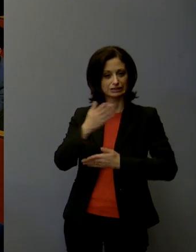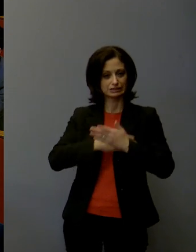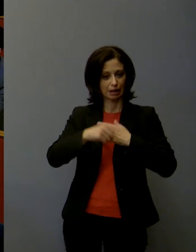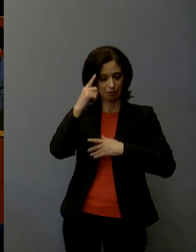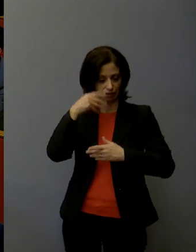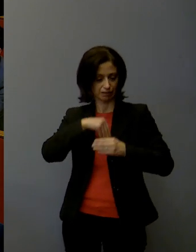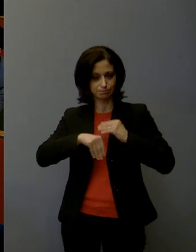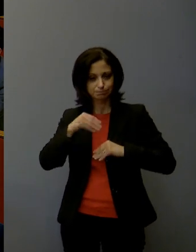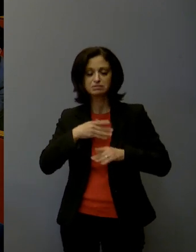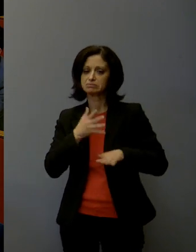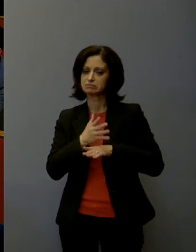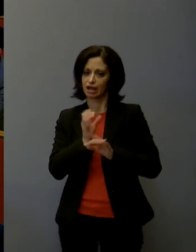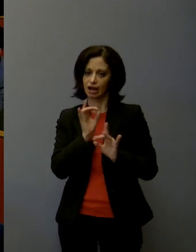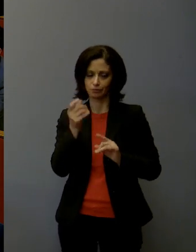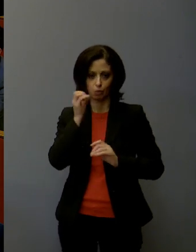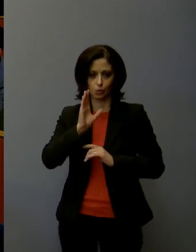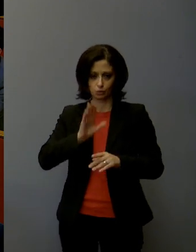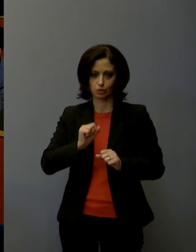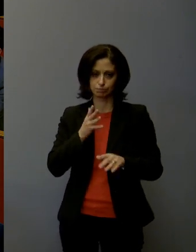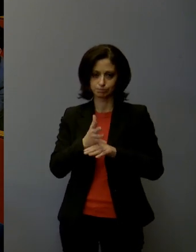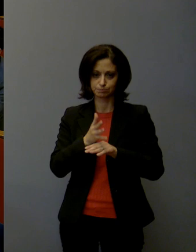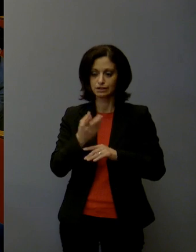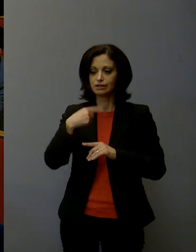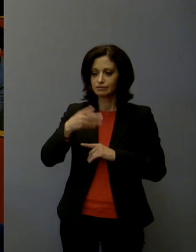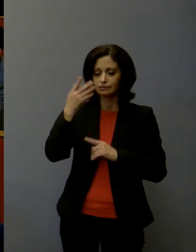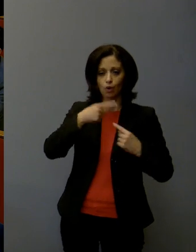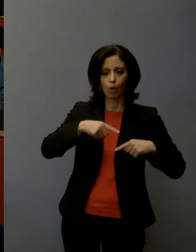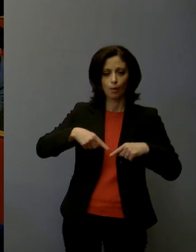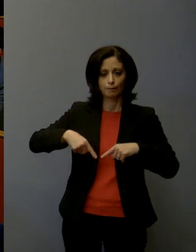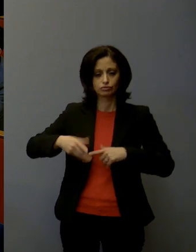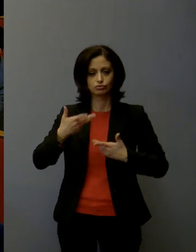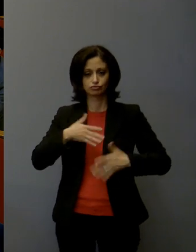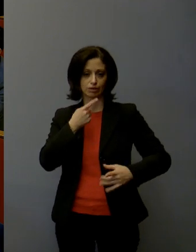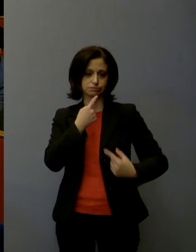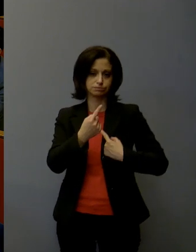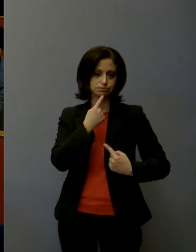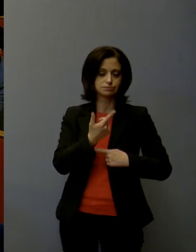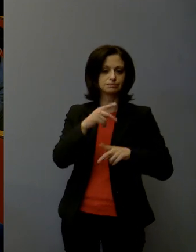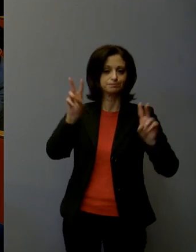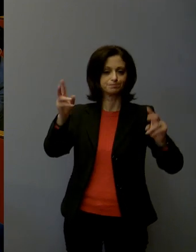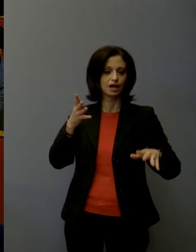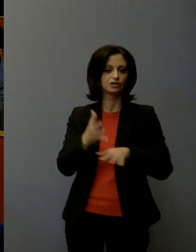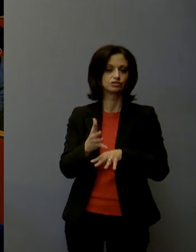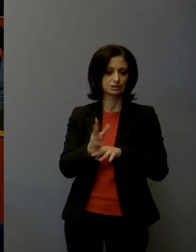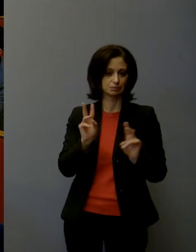abbiamo avuto modo di discutere in diverse commissioni dell'accessibilità